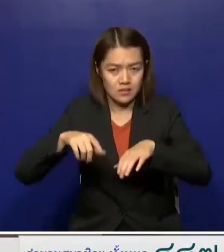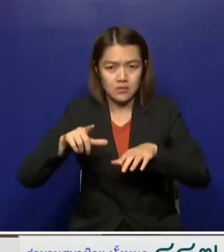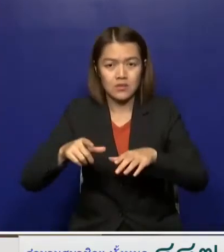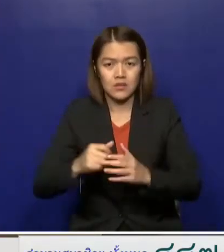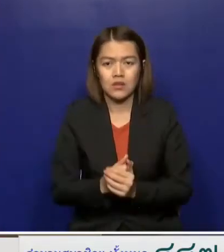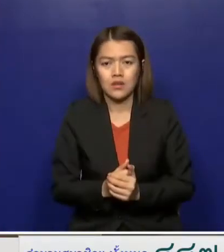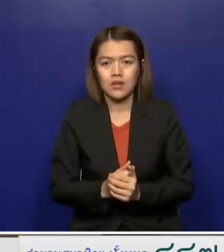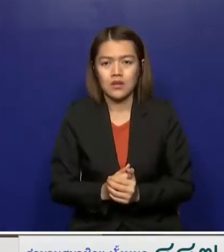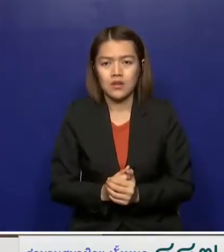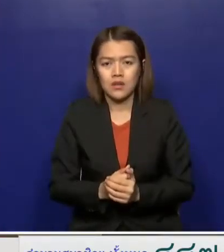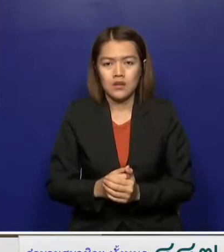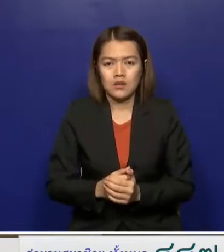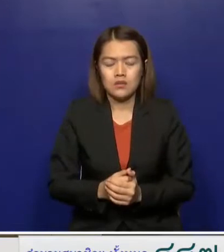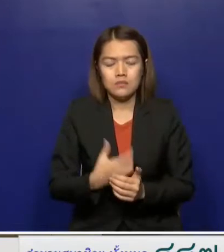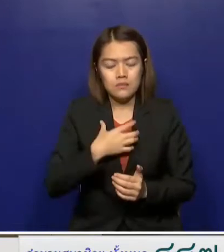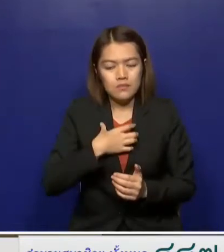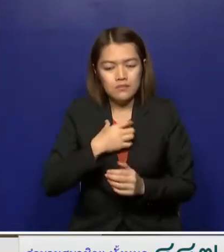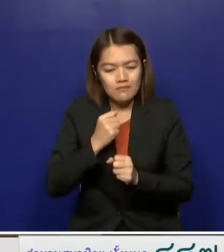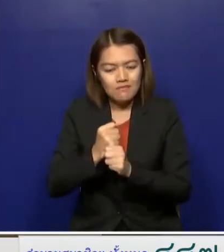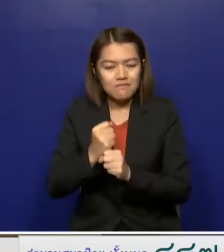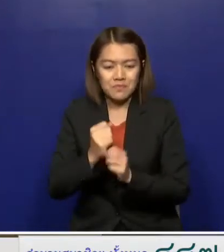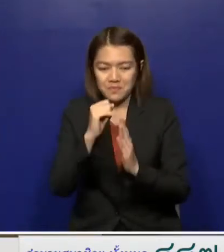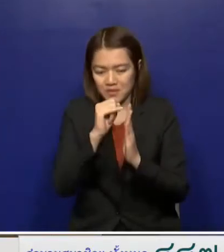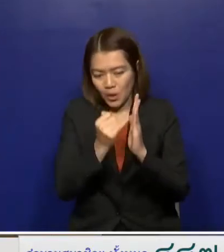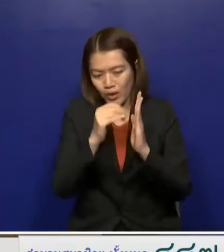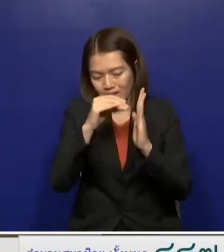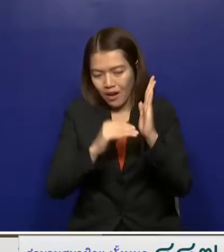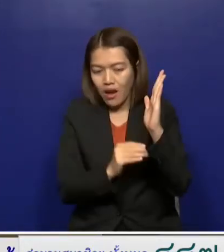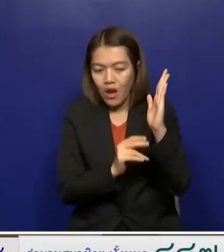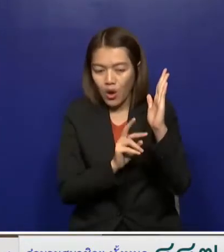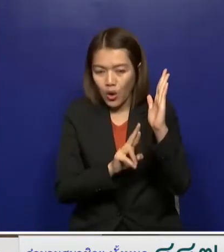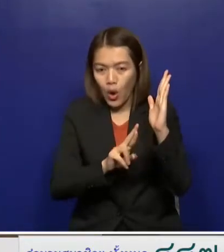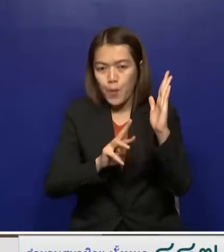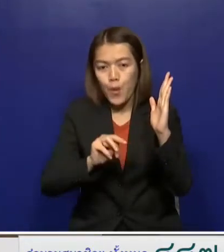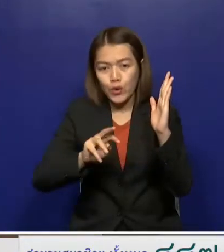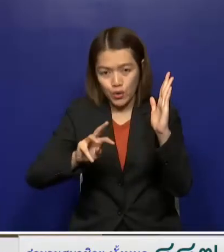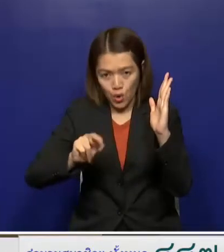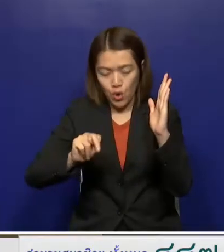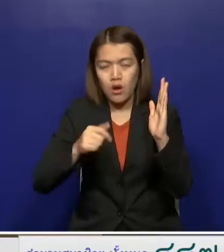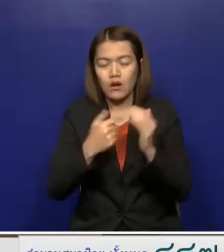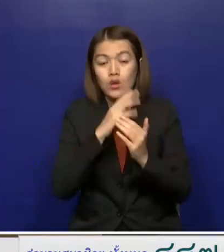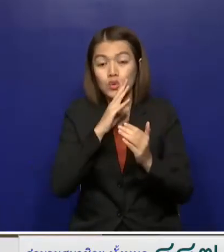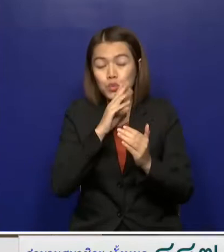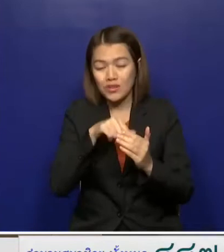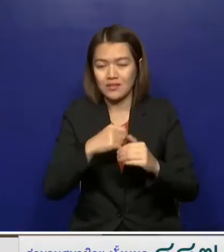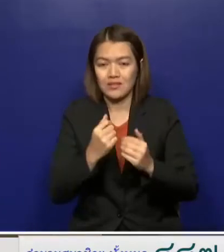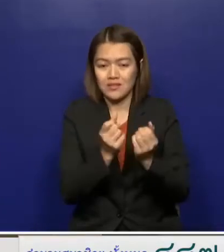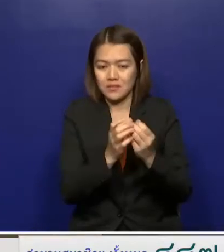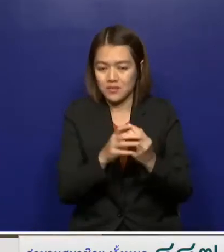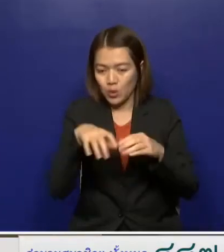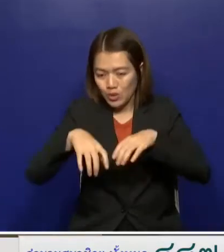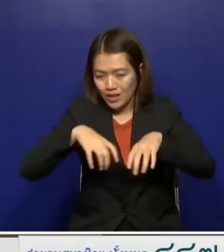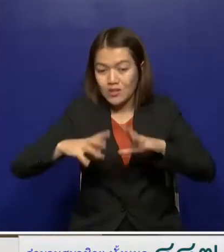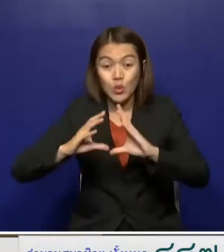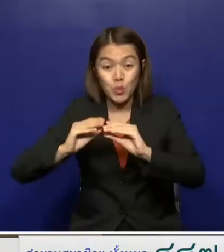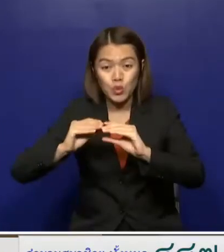สภาความมนคงนมบตบาทสูงสุดทุกจัหวดจะมรอมนอจัหวัด ถ้าหากว่าสภาชุ